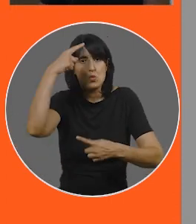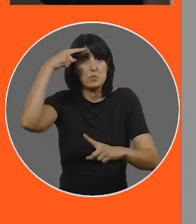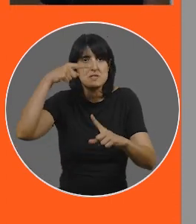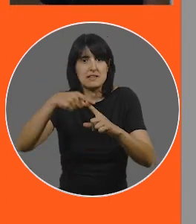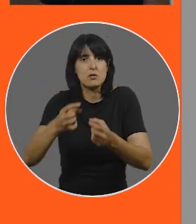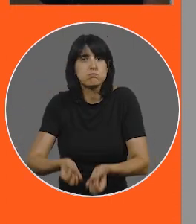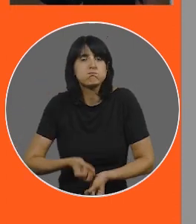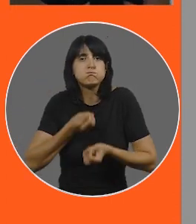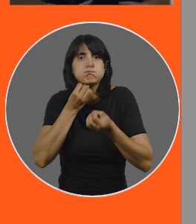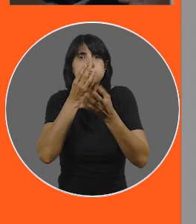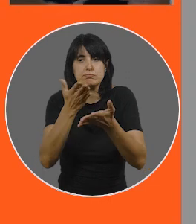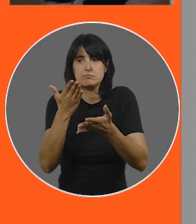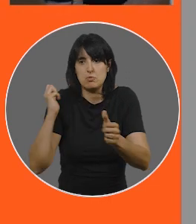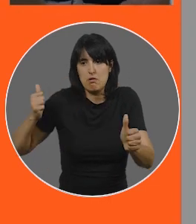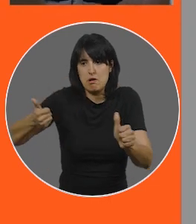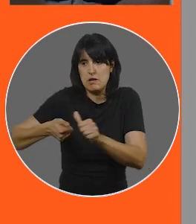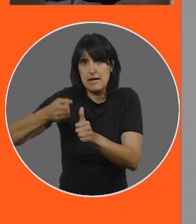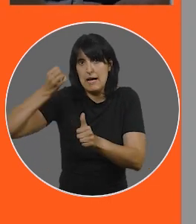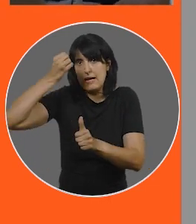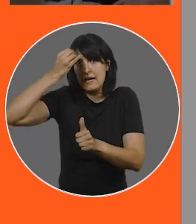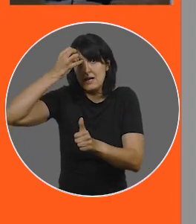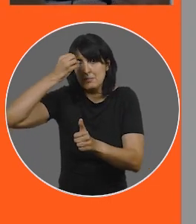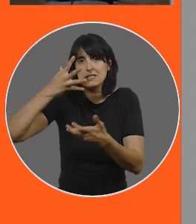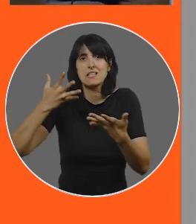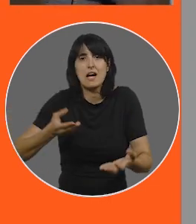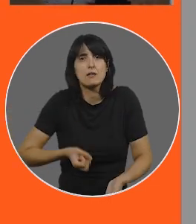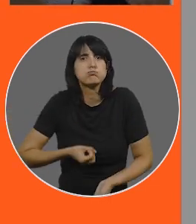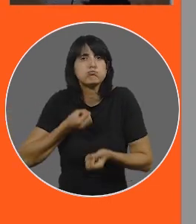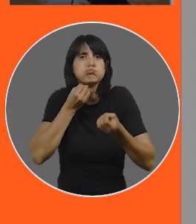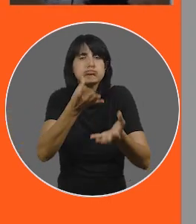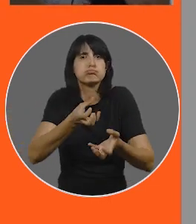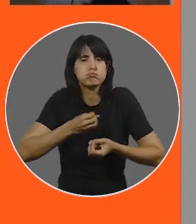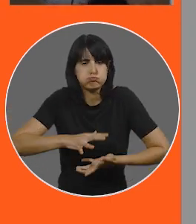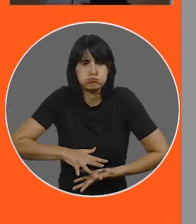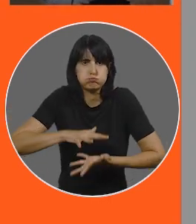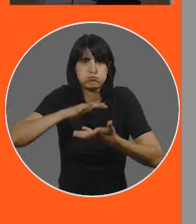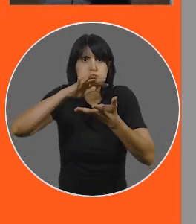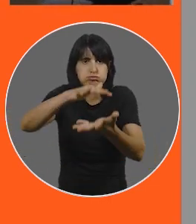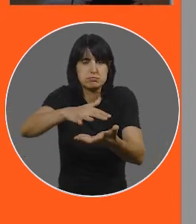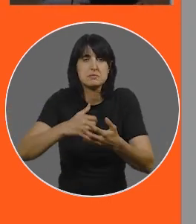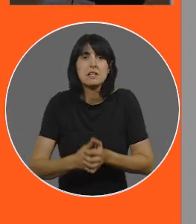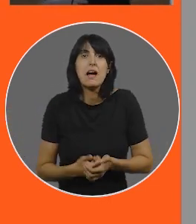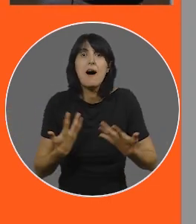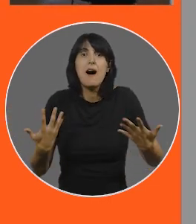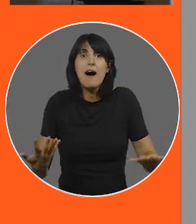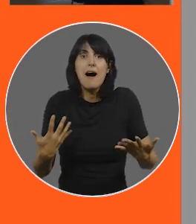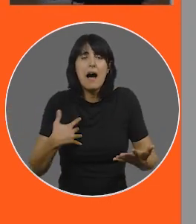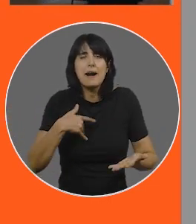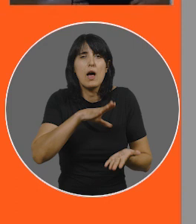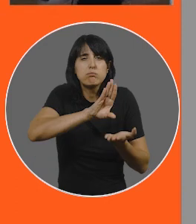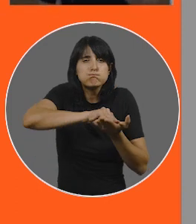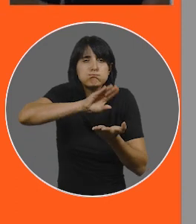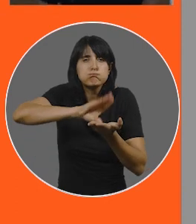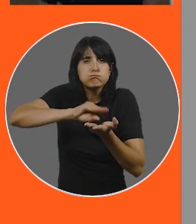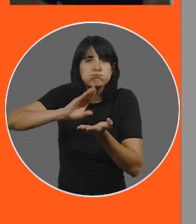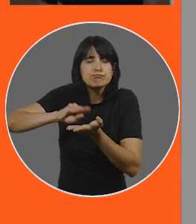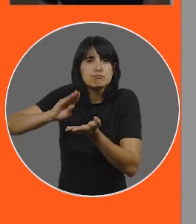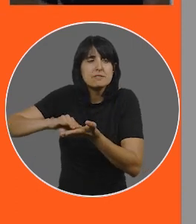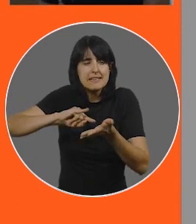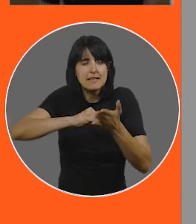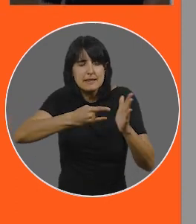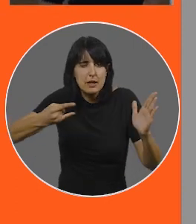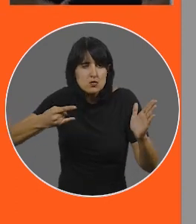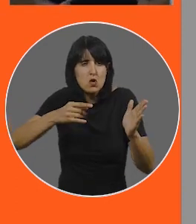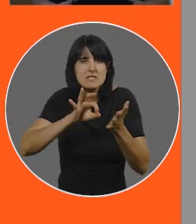aquesta transferència. Ja sigui cap... Ara el que estem fent, perdoneu, és un inventari de les tecnologies i serveis que